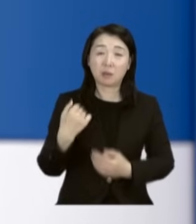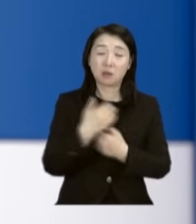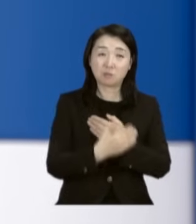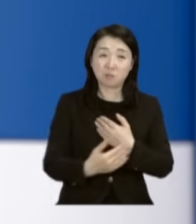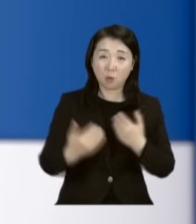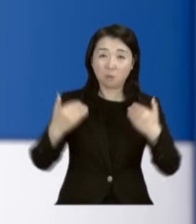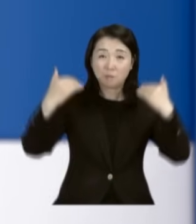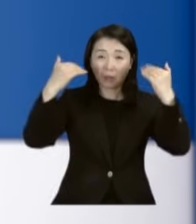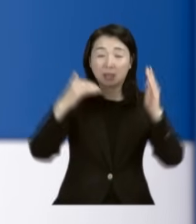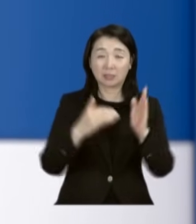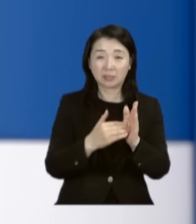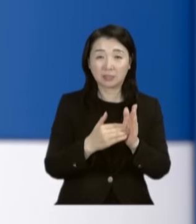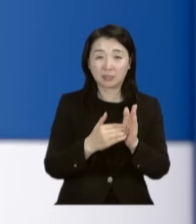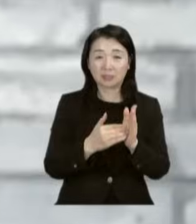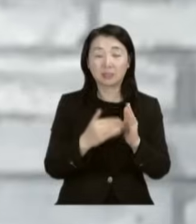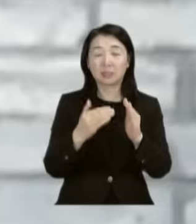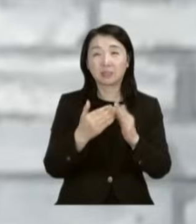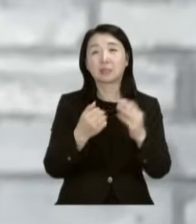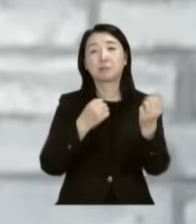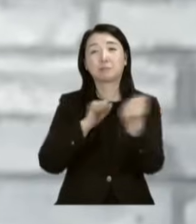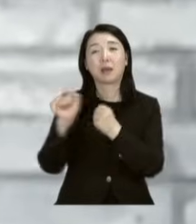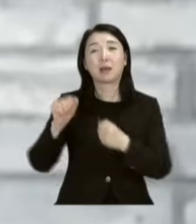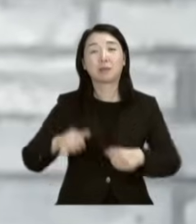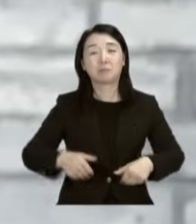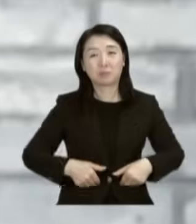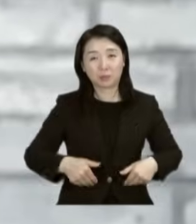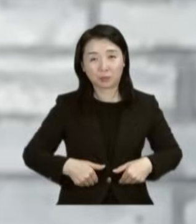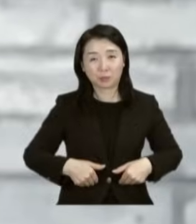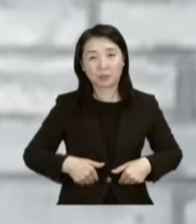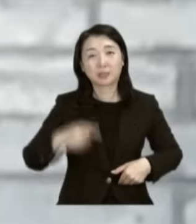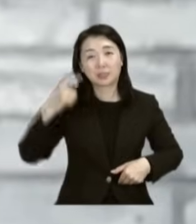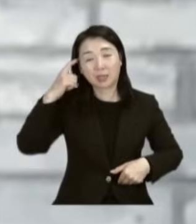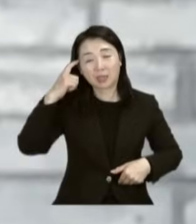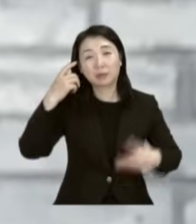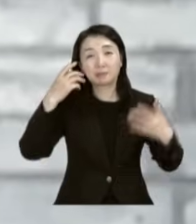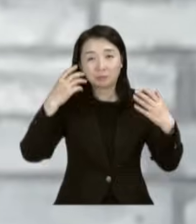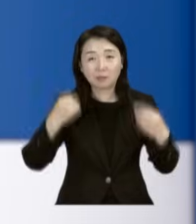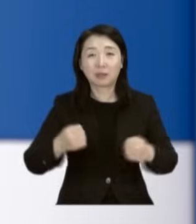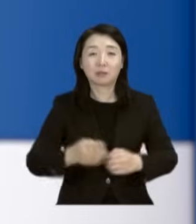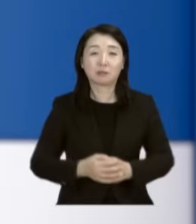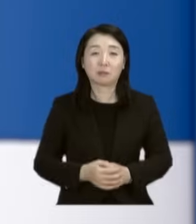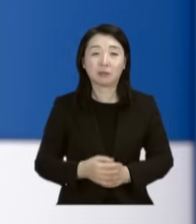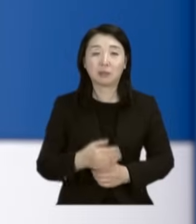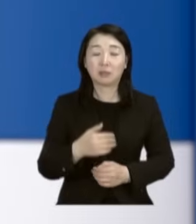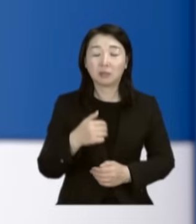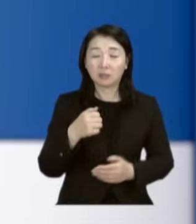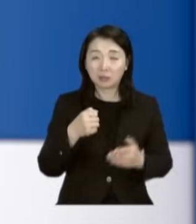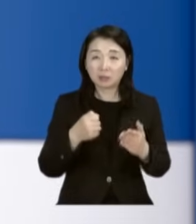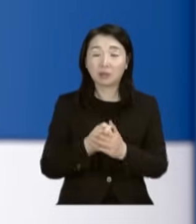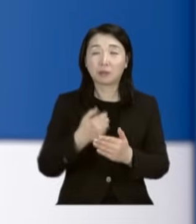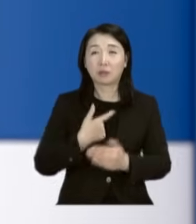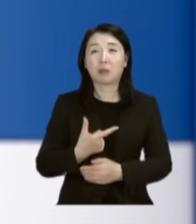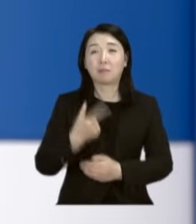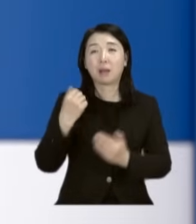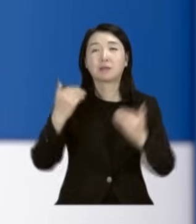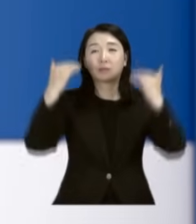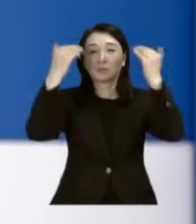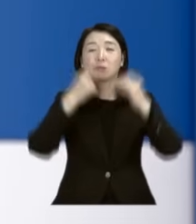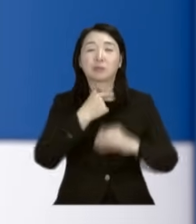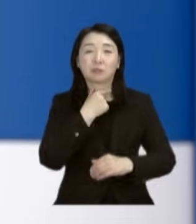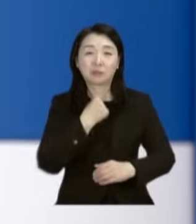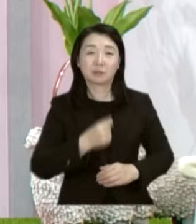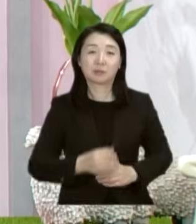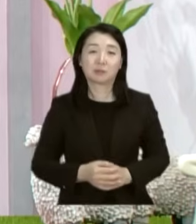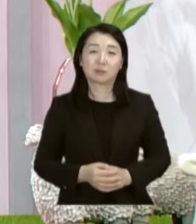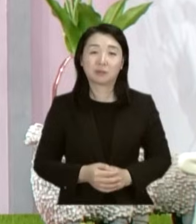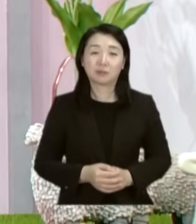크면은 집을 나가야겠다라는 생각을 했었어요 어 내가 그래서 빨리 크고 싶었어요 내가 어른이 빨리 돼서 빨리